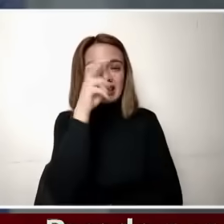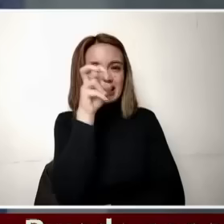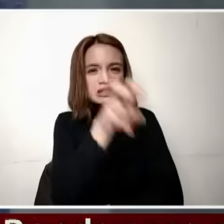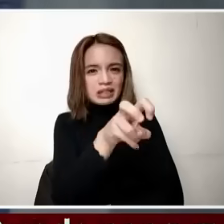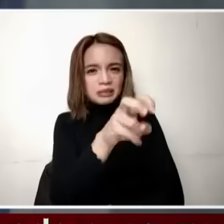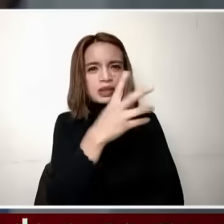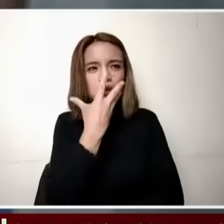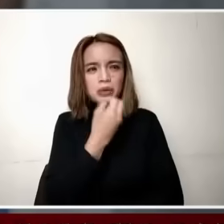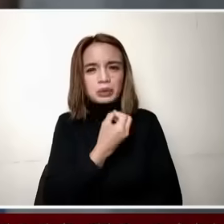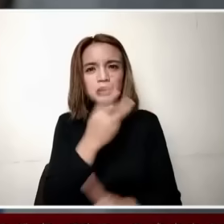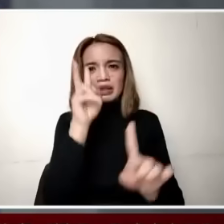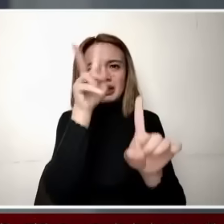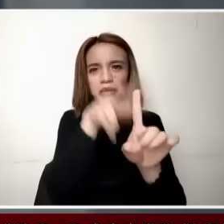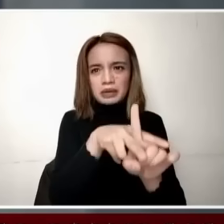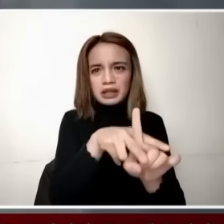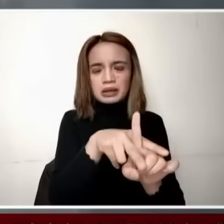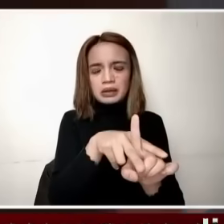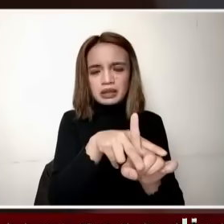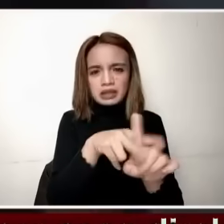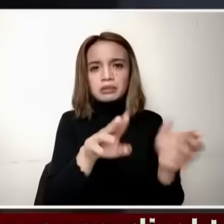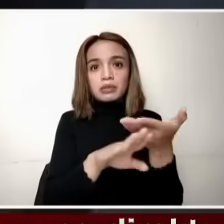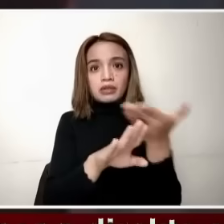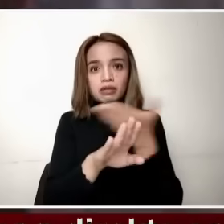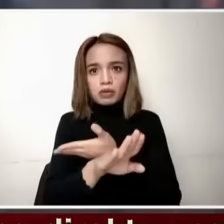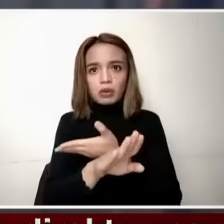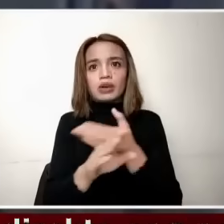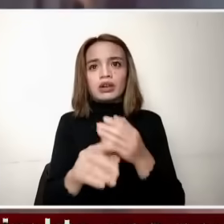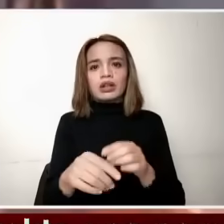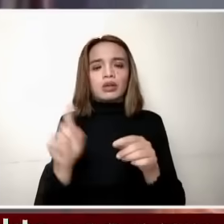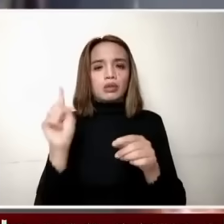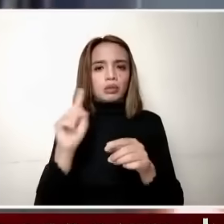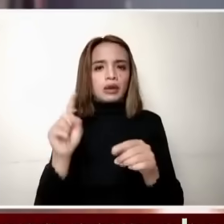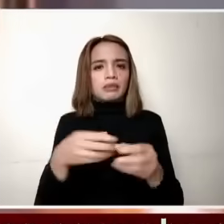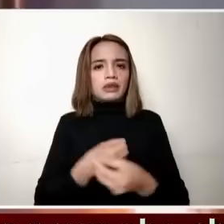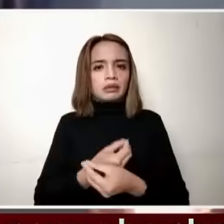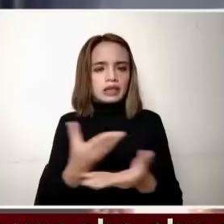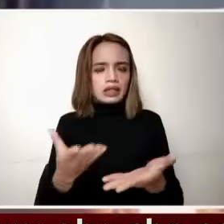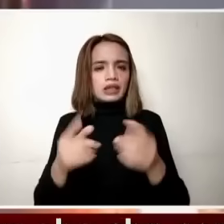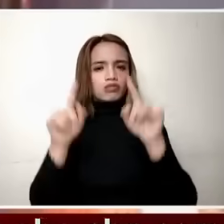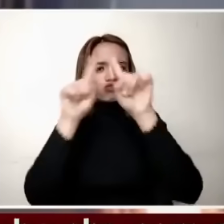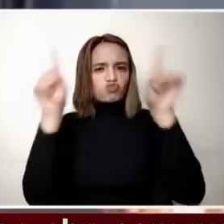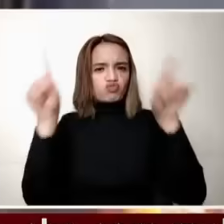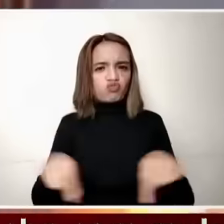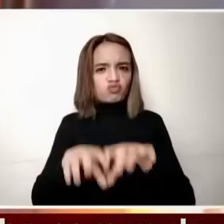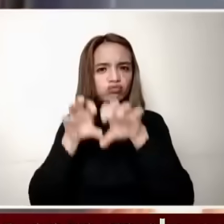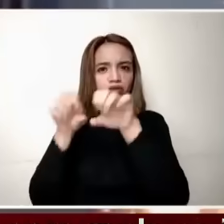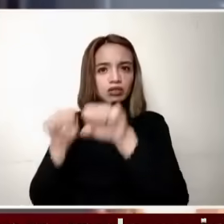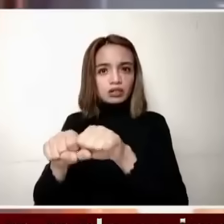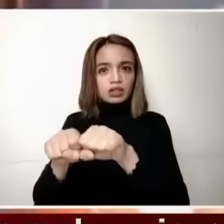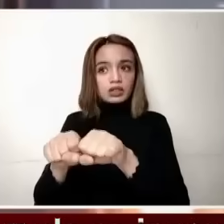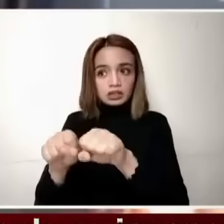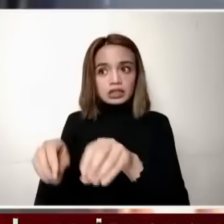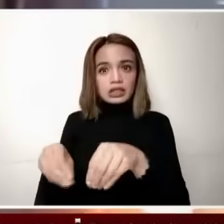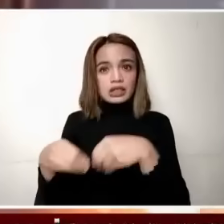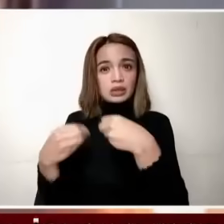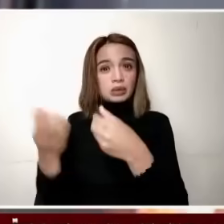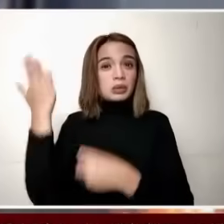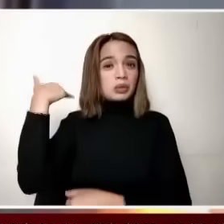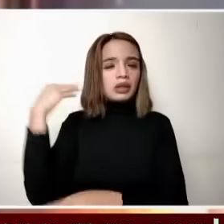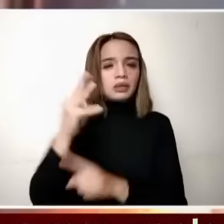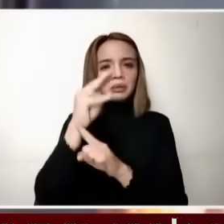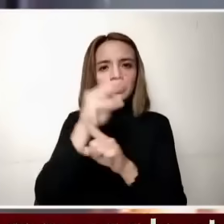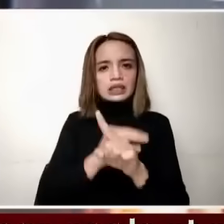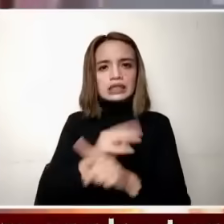aplikante bago niya ilabas ang search warrant laban kay Baez. Inihain ang search warrant kay Baez noong March